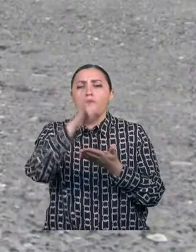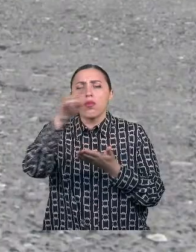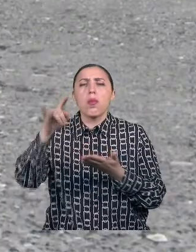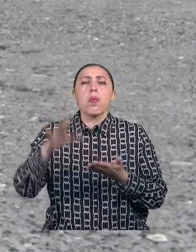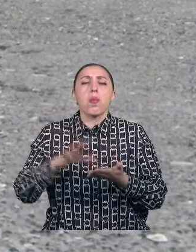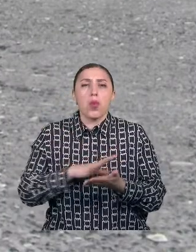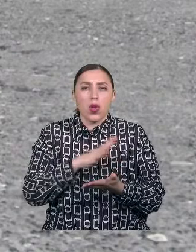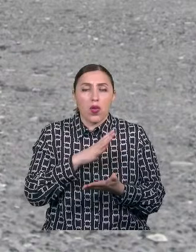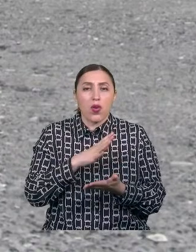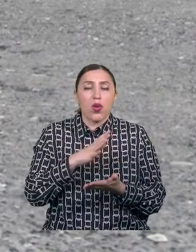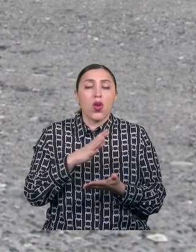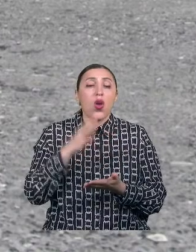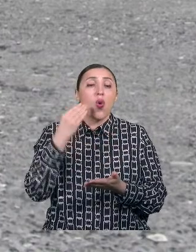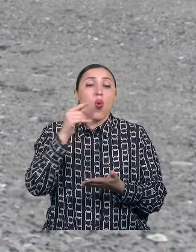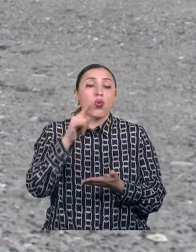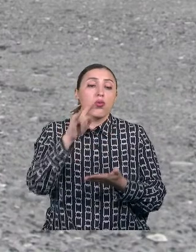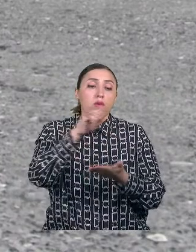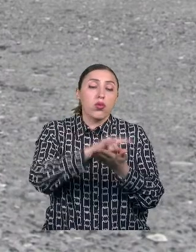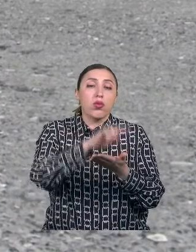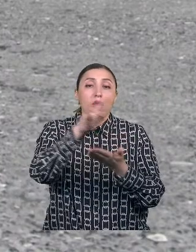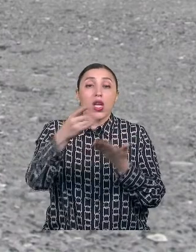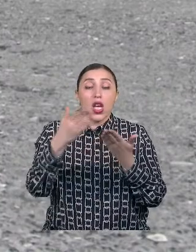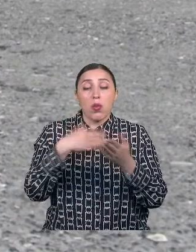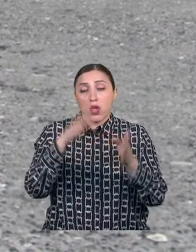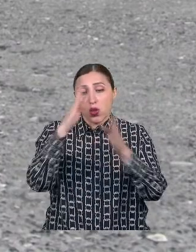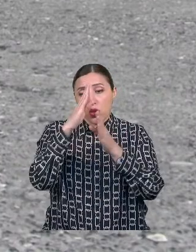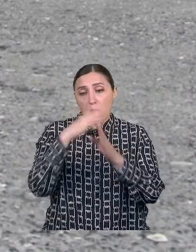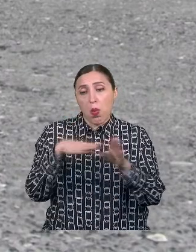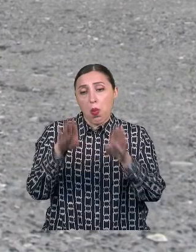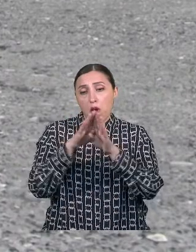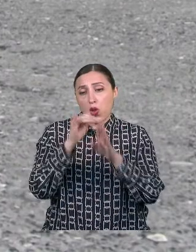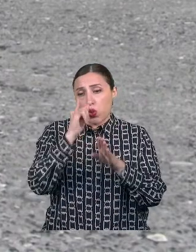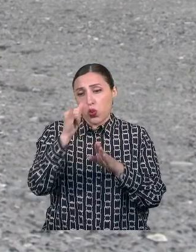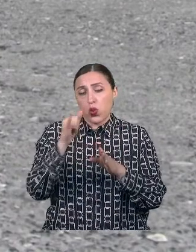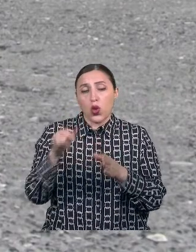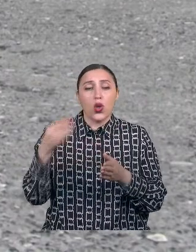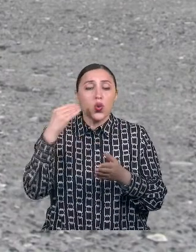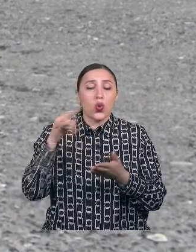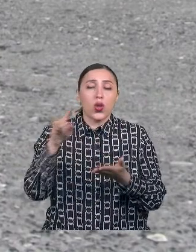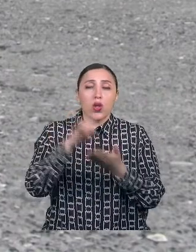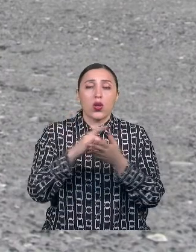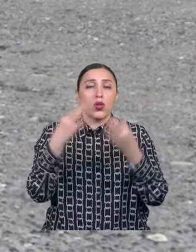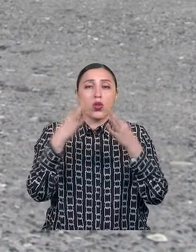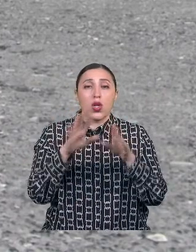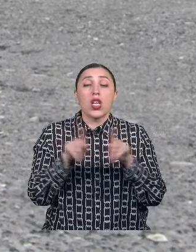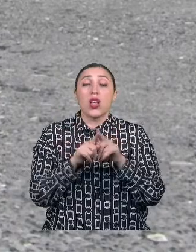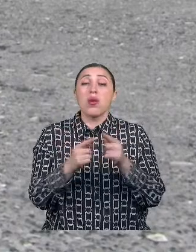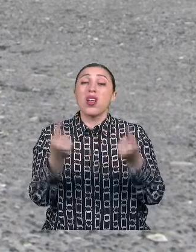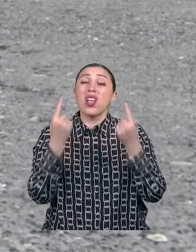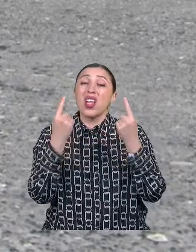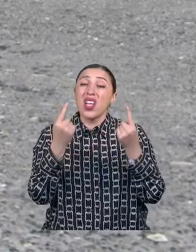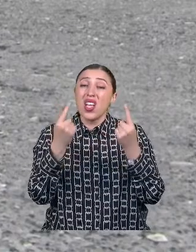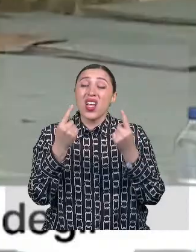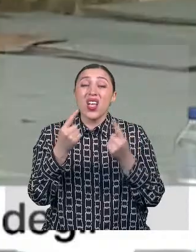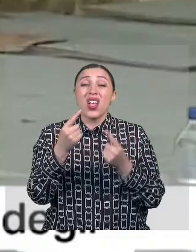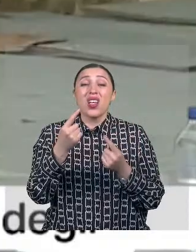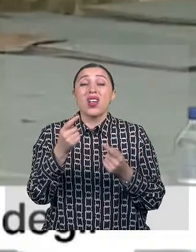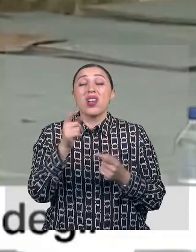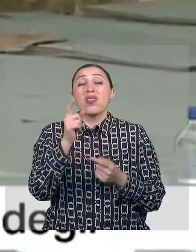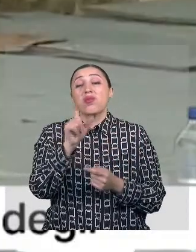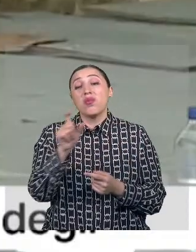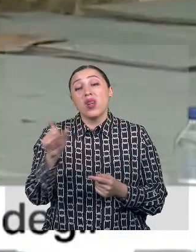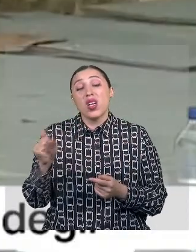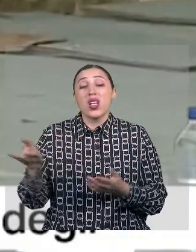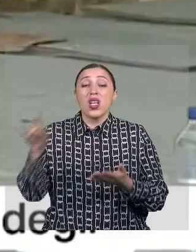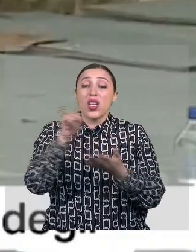օթային տարածքով։ Հիմա մենք փակել ենք երկինքը։ Արգելքը վերաբերում է նաև բարձրաստիճան պաշտոնյաների օթանավերի